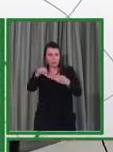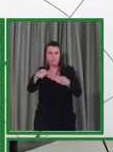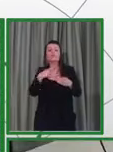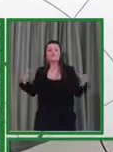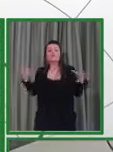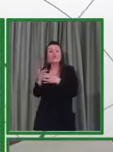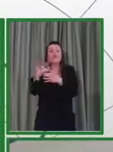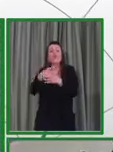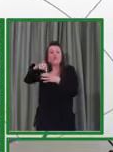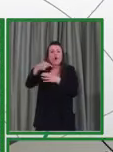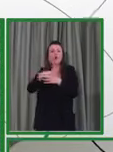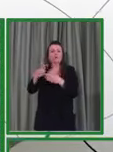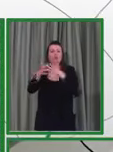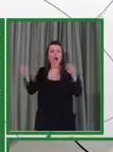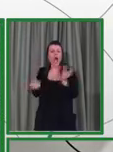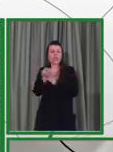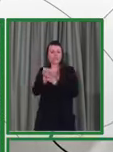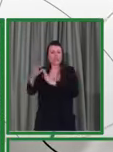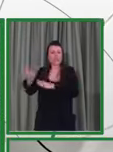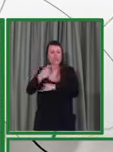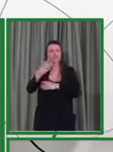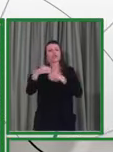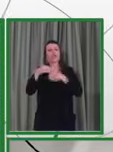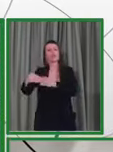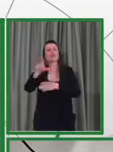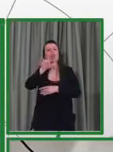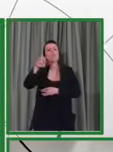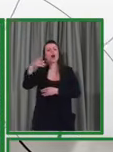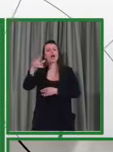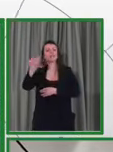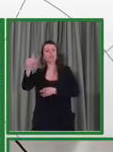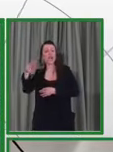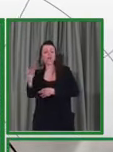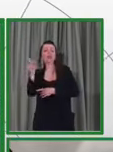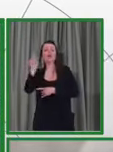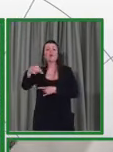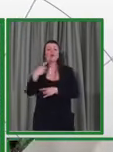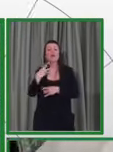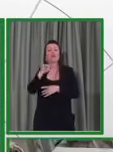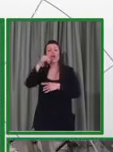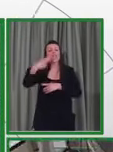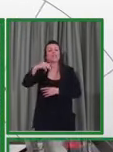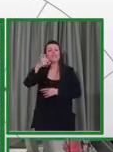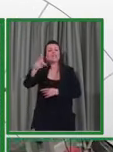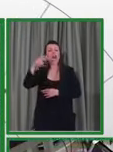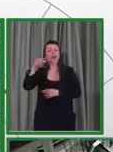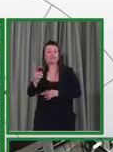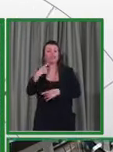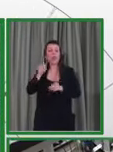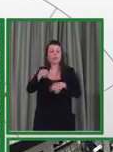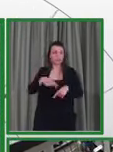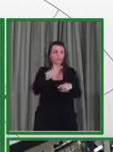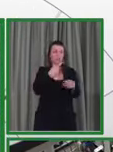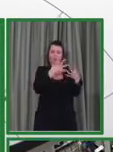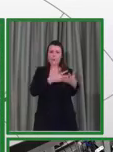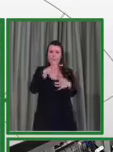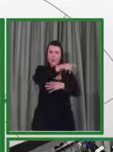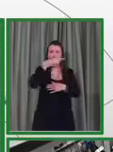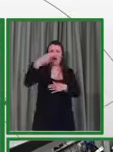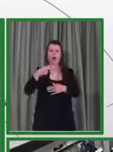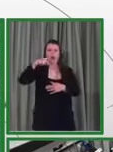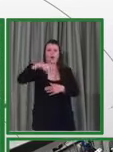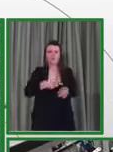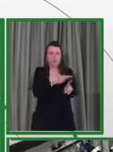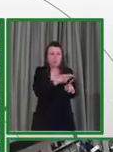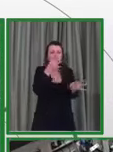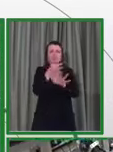capofila elemaster ma abbiamo anche hitachi addirittura negli stati uniti hp quindi è un progetto estremamente